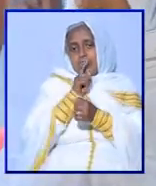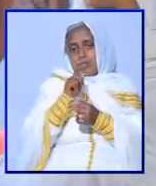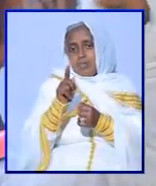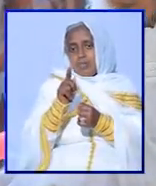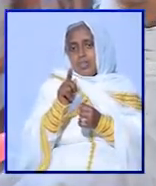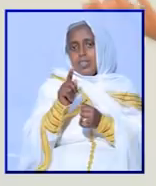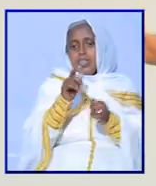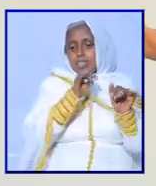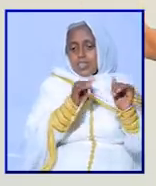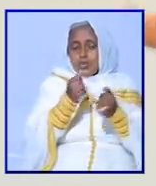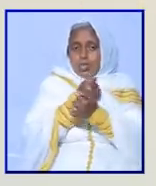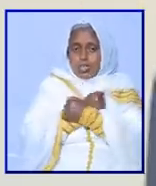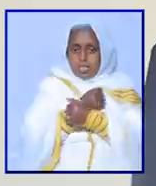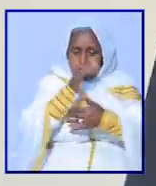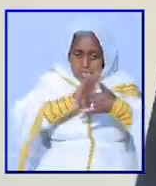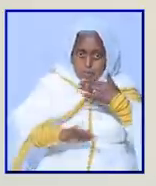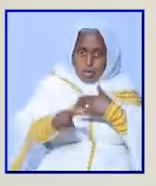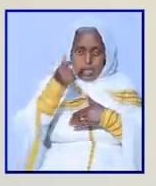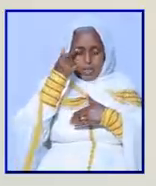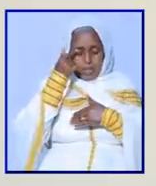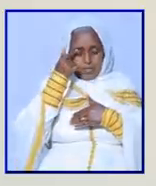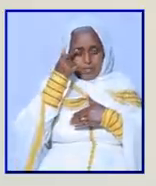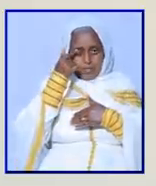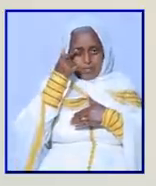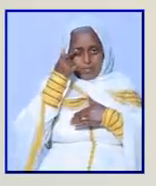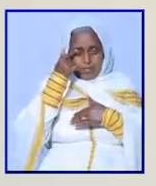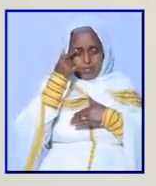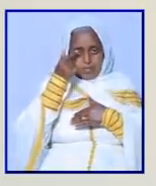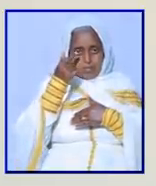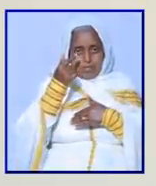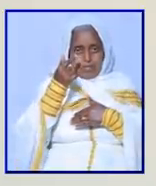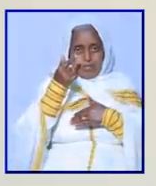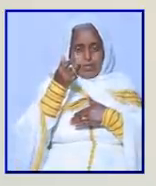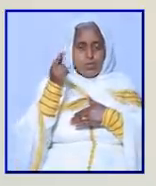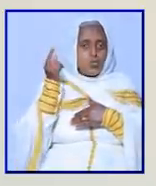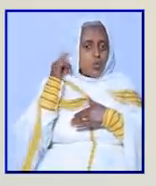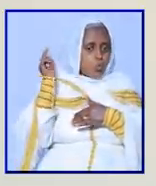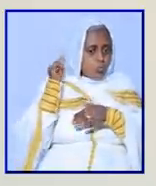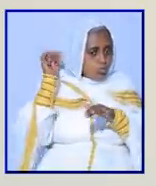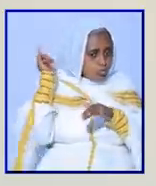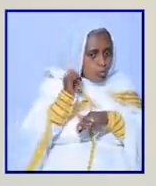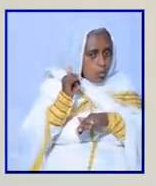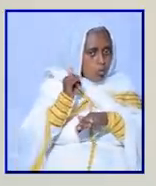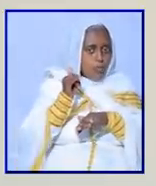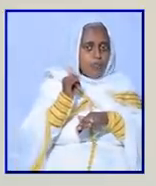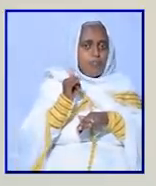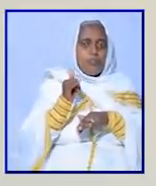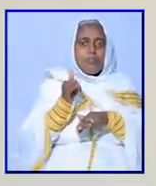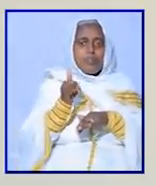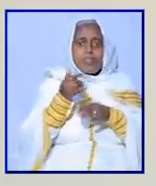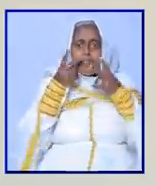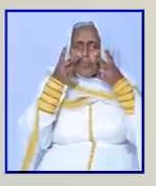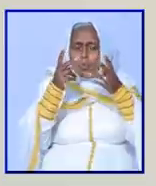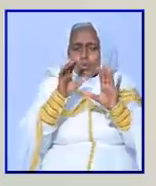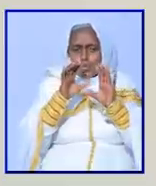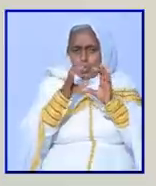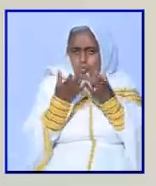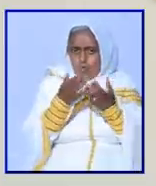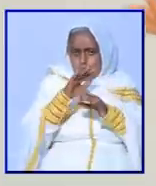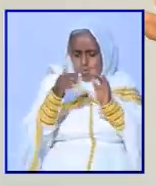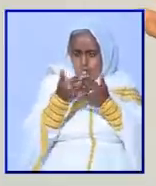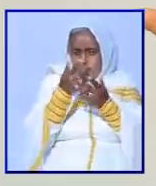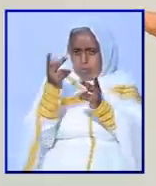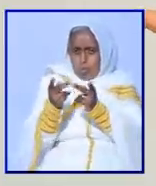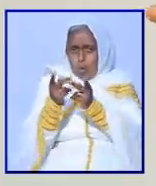እንግዲህ እንደወደደ ስንወለድ አይነንም እዚህ ላይ ያገኘ ነው አይደል? ጆሮንም እዚሁ ላይ ያገኘ ነው። የምታያቸውን